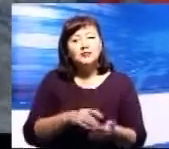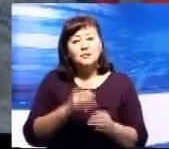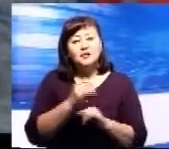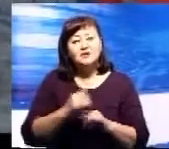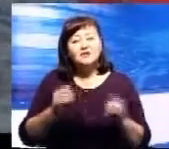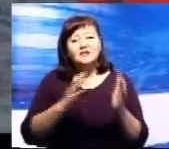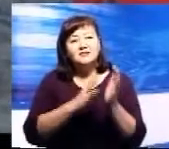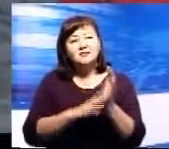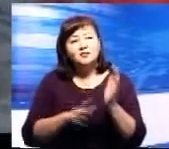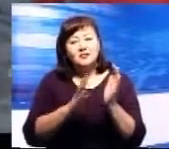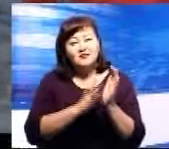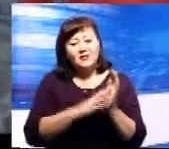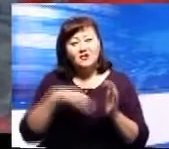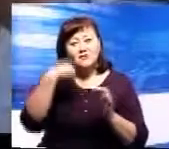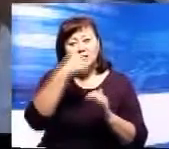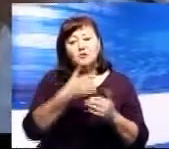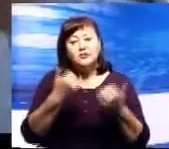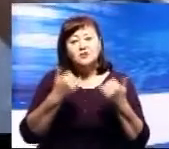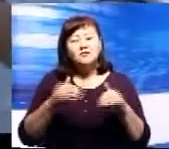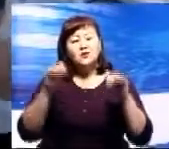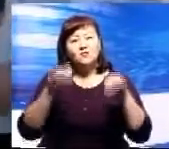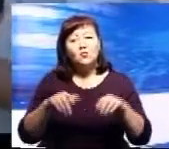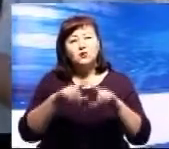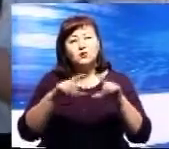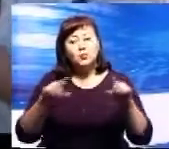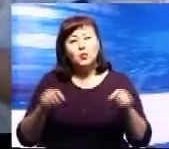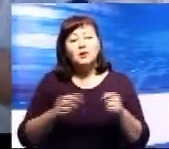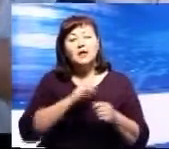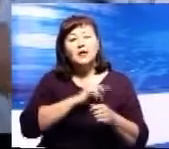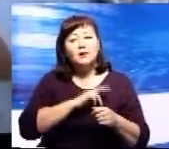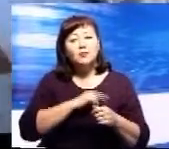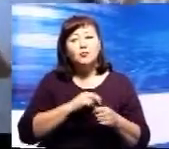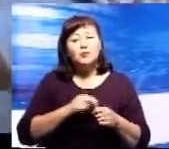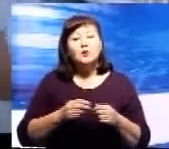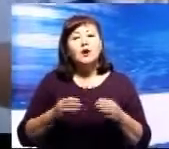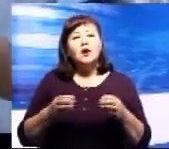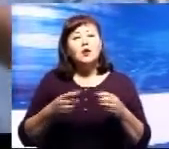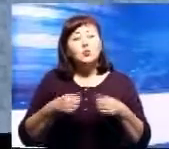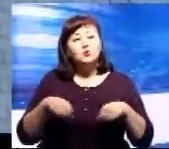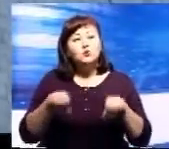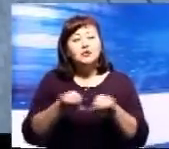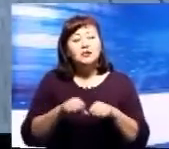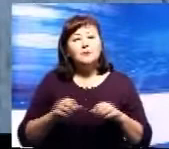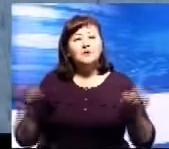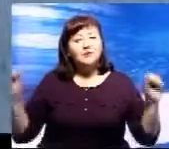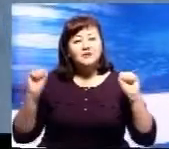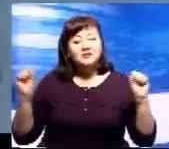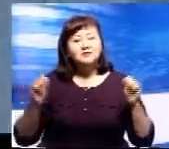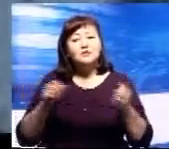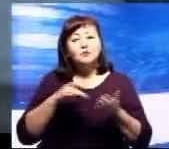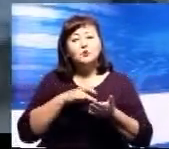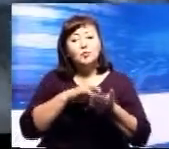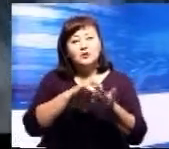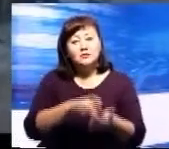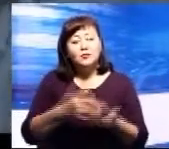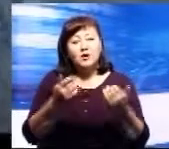1999 года. Сегодня в колледжах и школах города работают клубы по спортивному туризму. Данные соревнования являются традиционными.